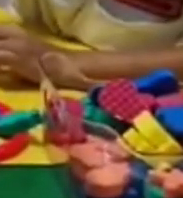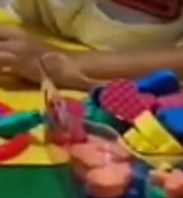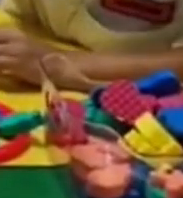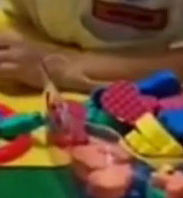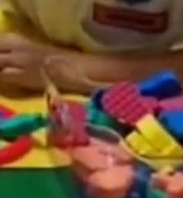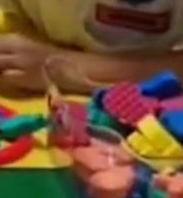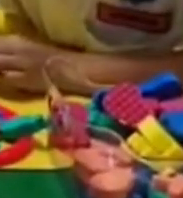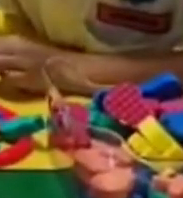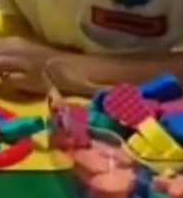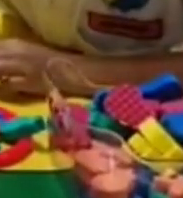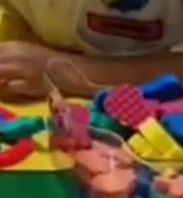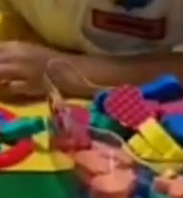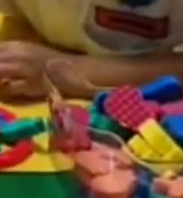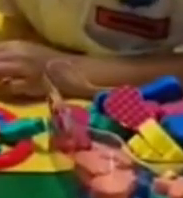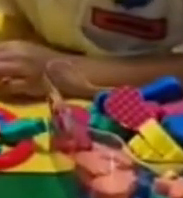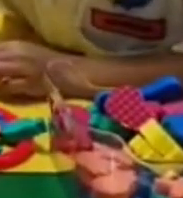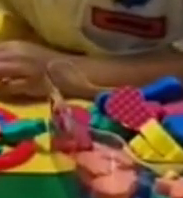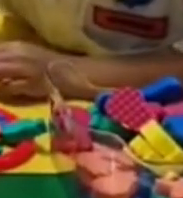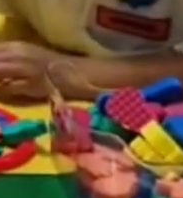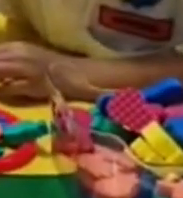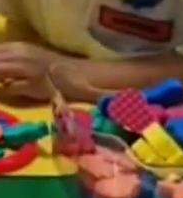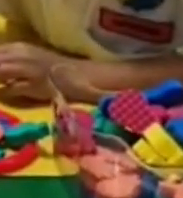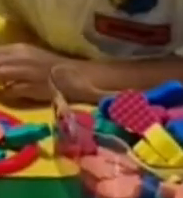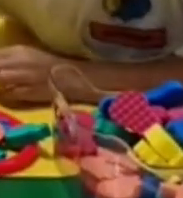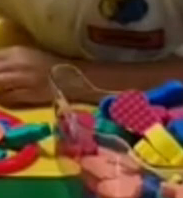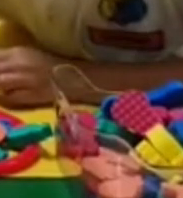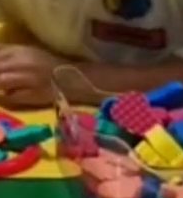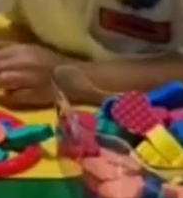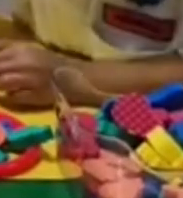12, 1, 2, 3,